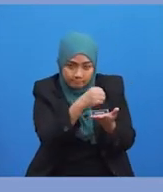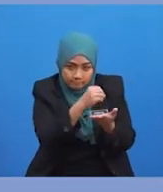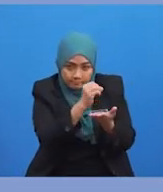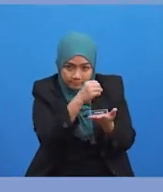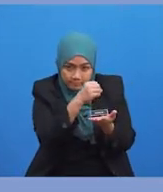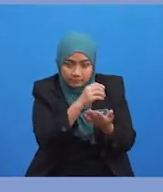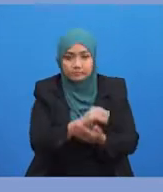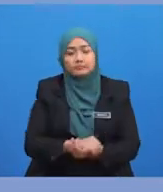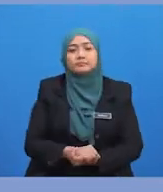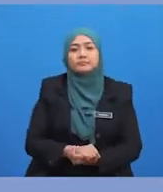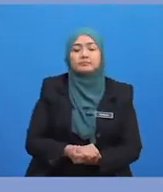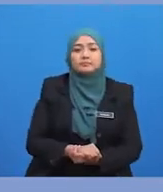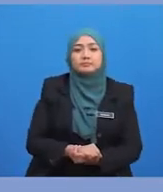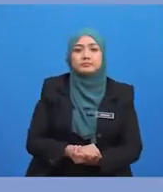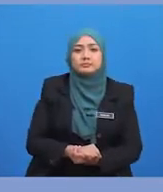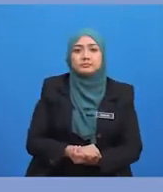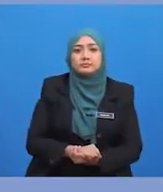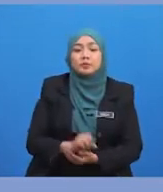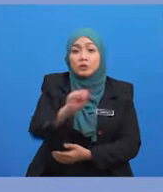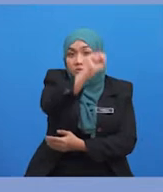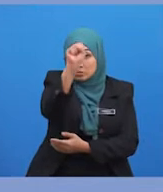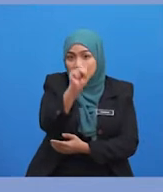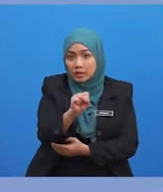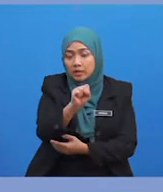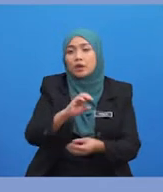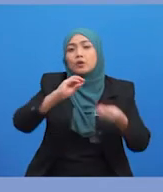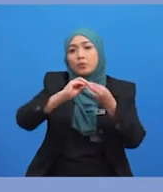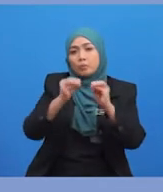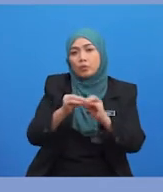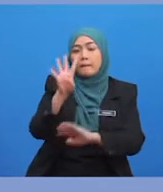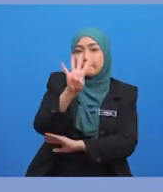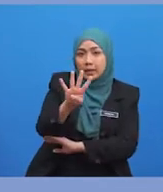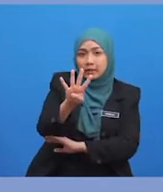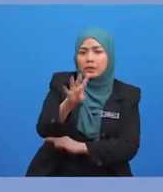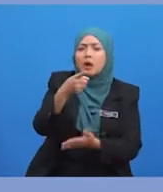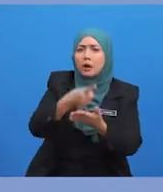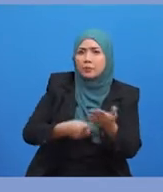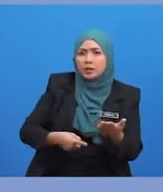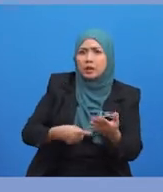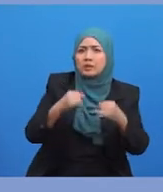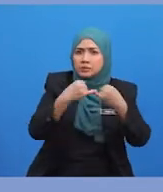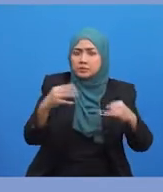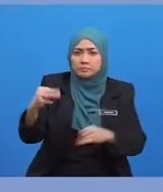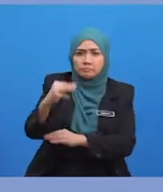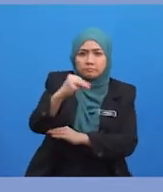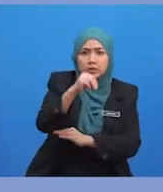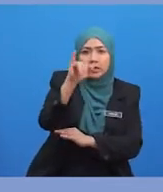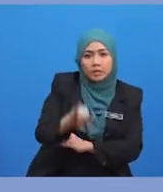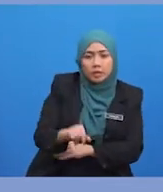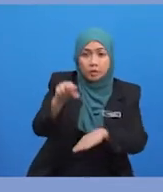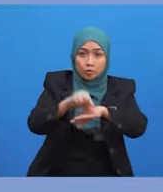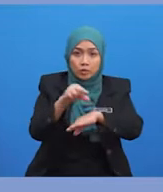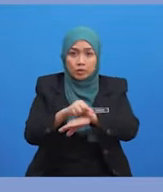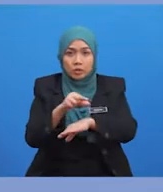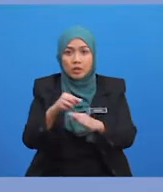elektron. Soalan seterusnya, apakah jenis mikroorganisma yang digunakan